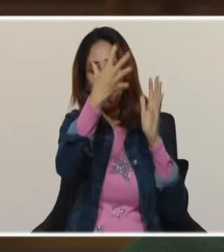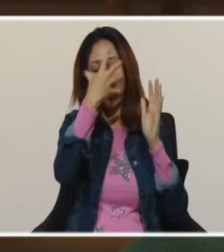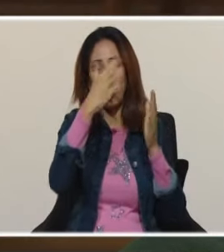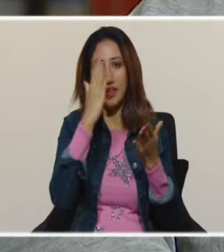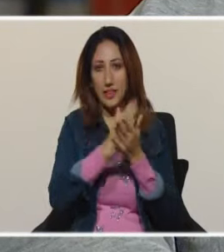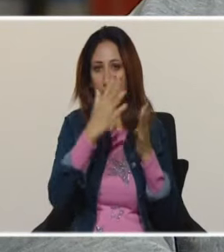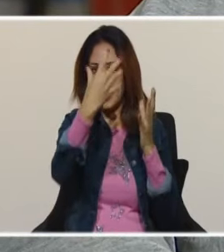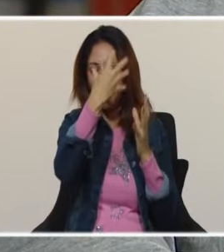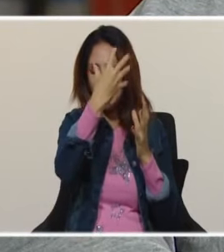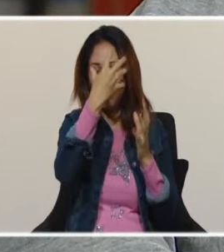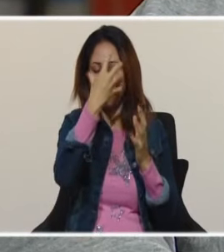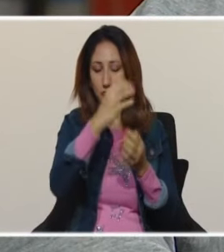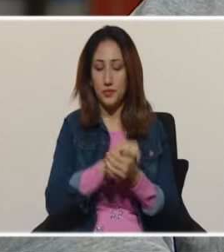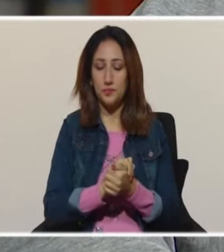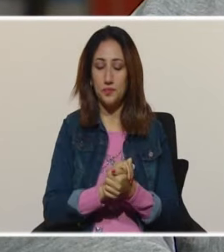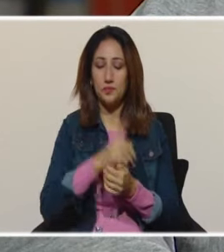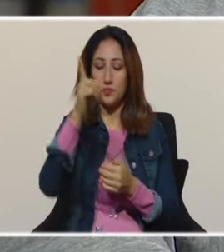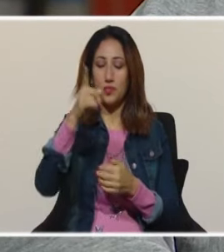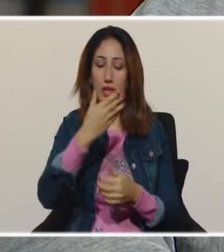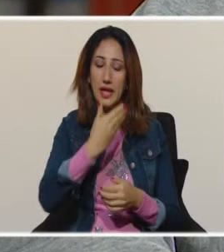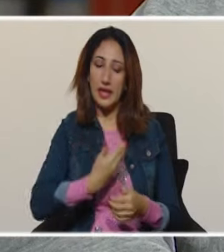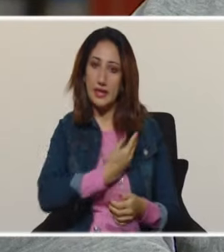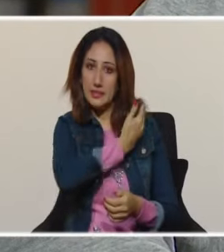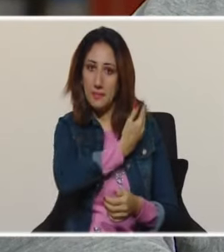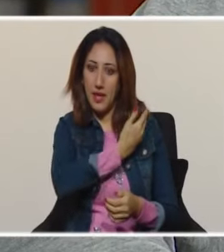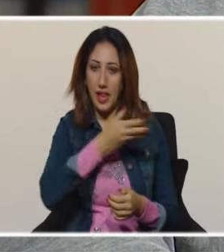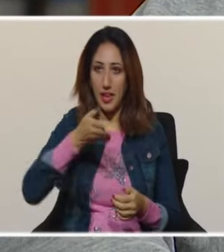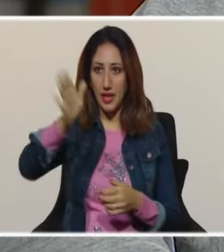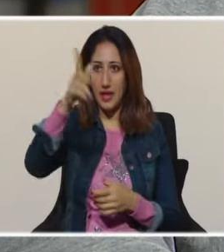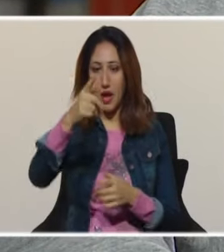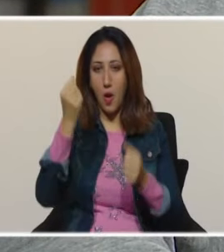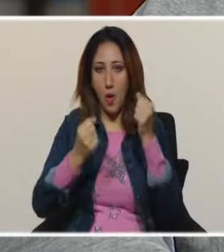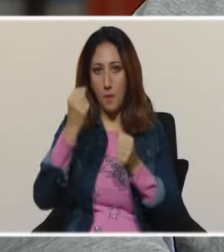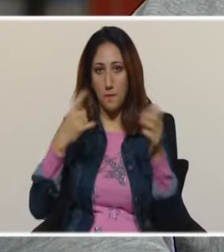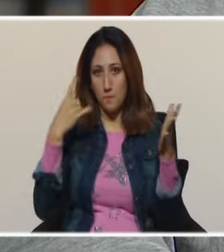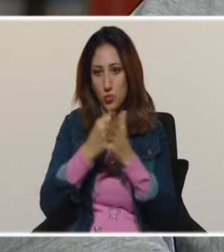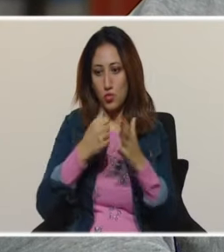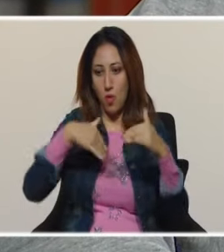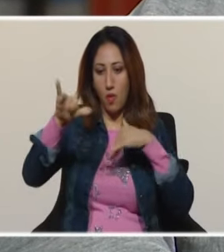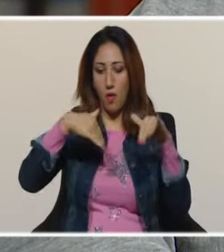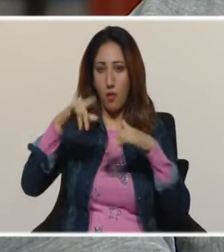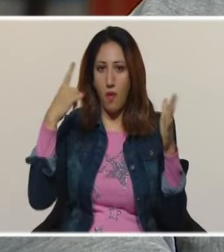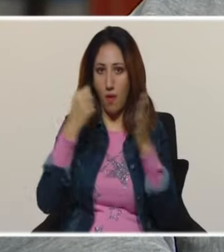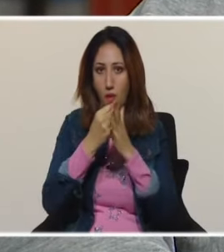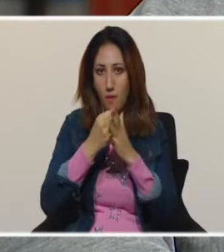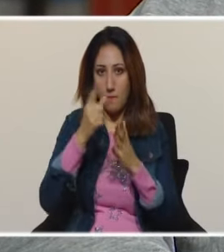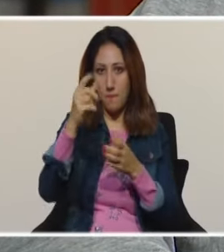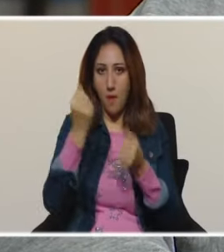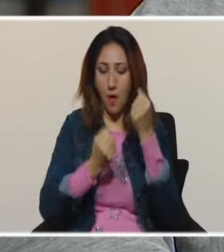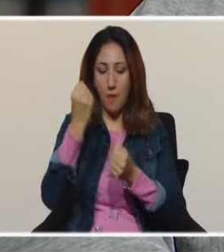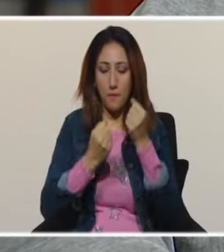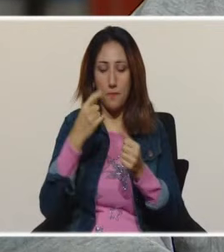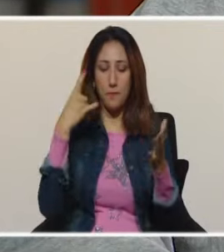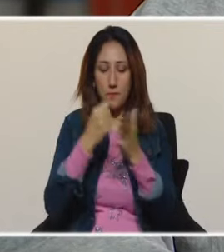حصلت؟ الحادث كنت في مشوار في اسماعيليه ومروح بعربيتي، عملت حادثه على الطريق. فشاء القدر ان